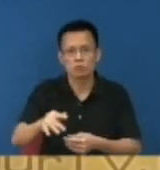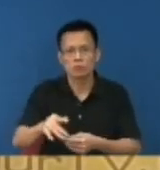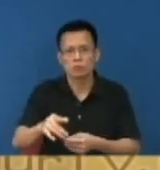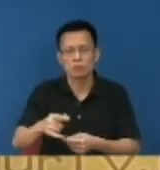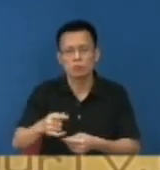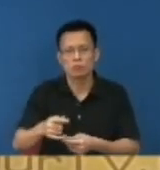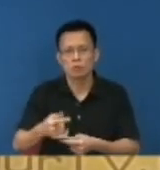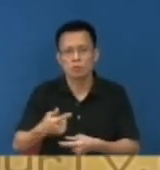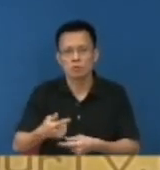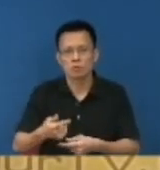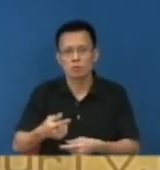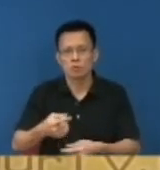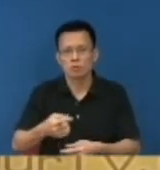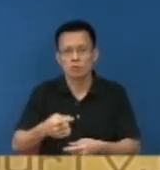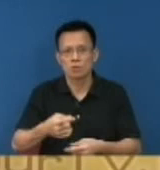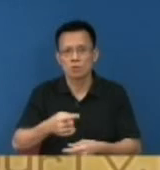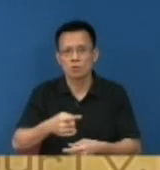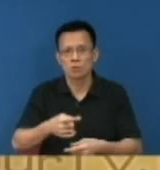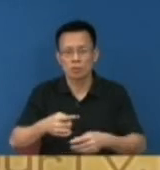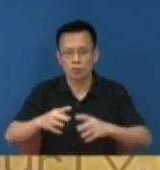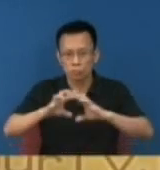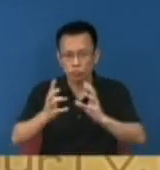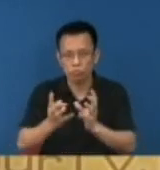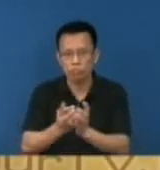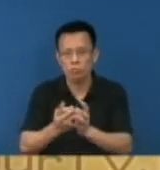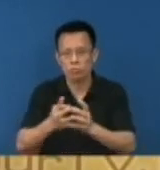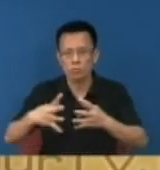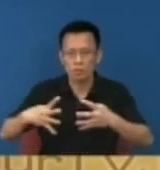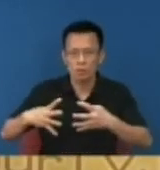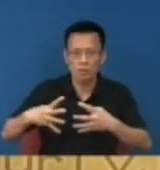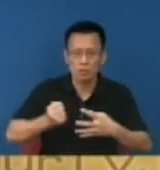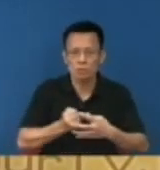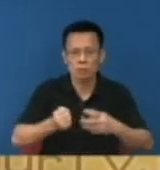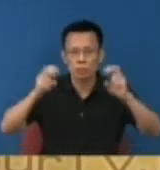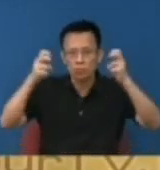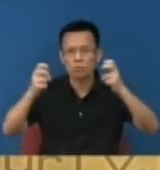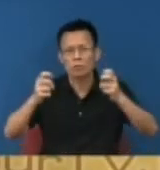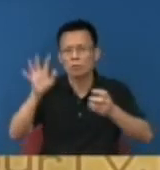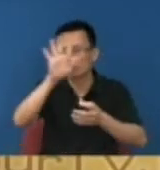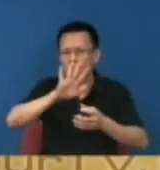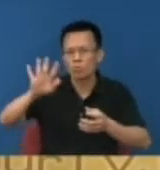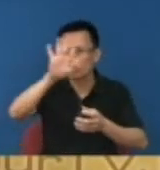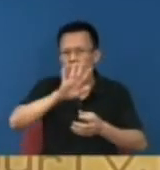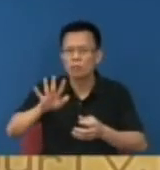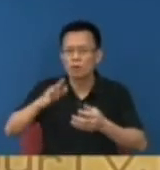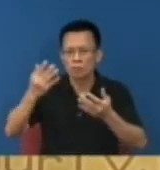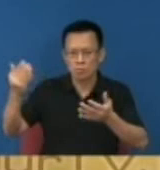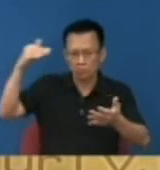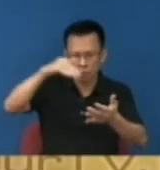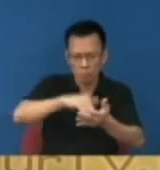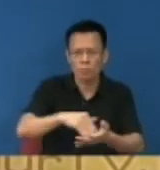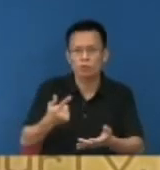他們爭取的價值觀念是很模糊。 一路都好模糊，今日只不過